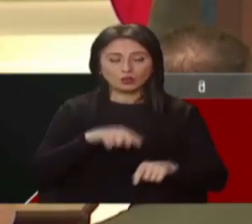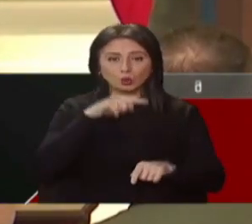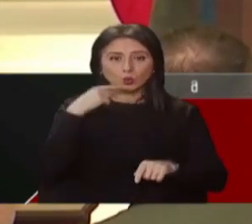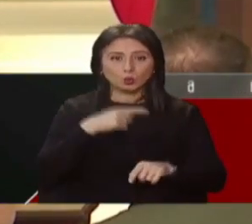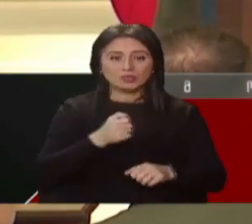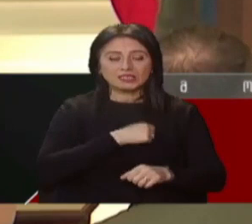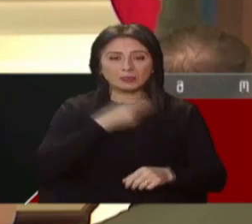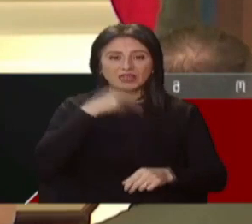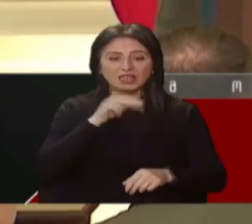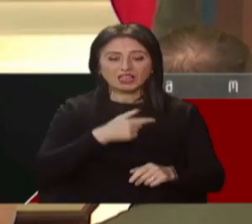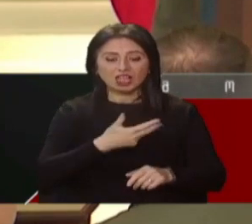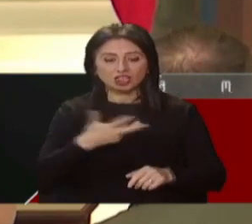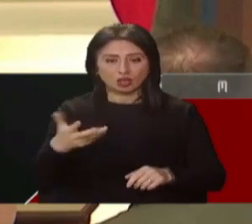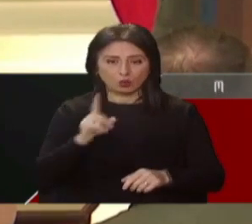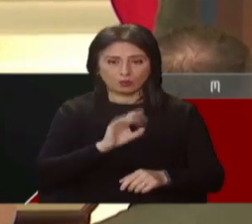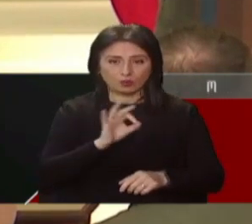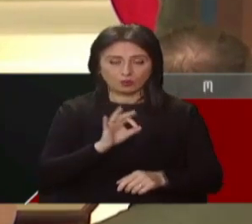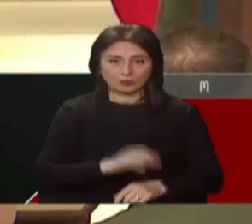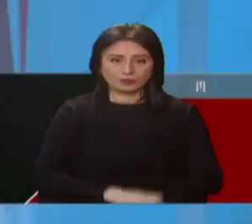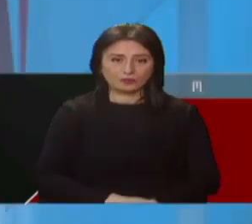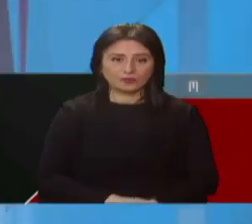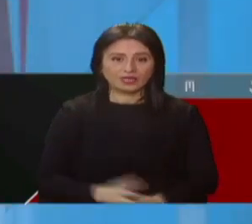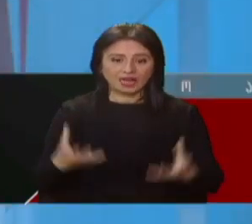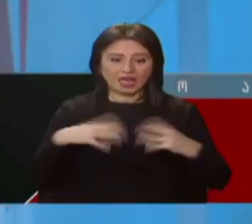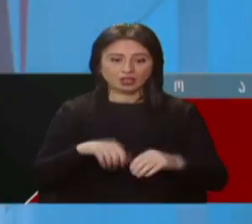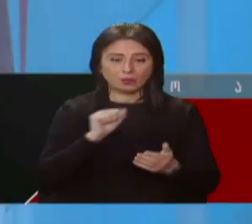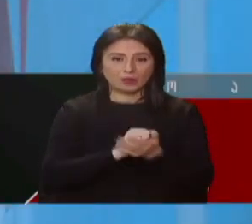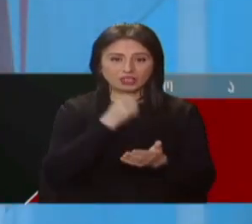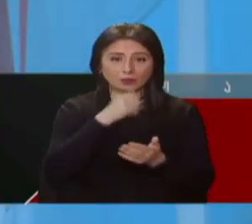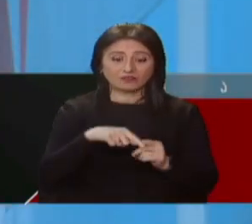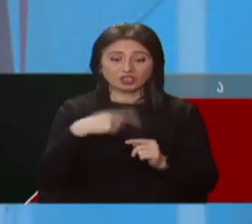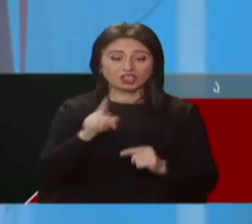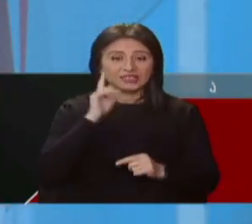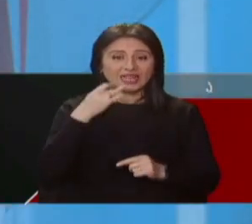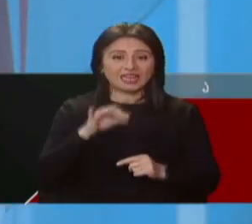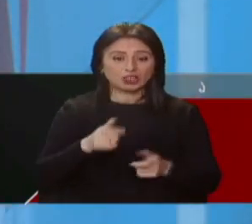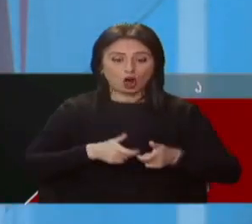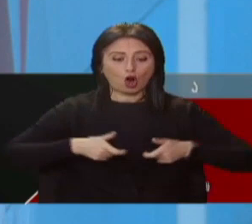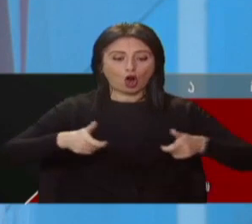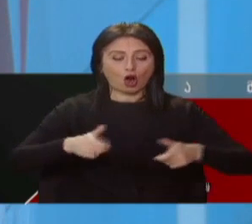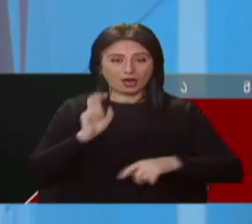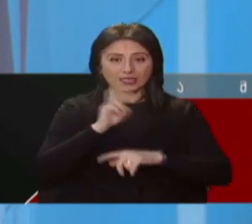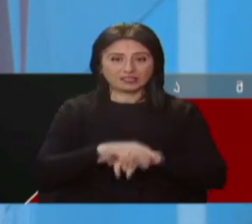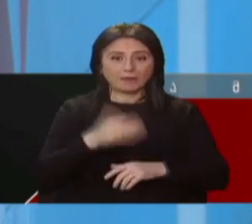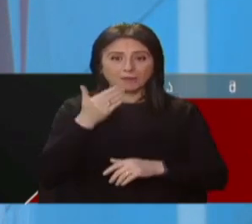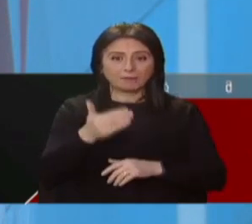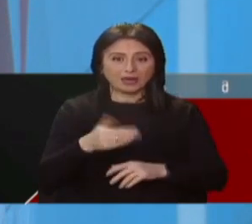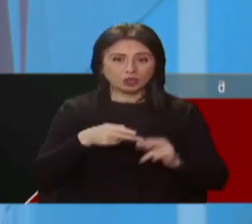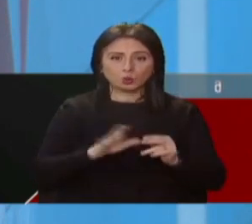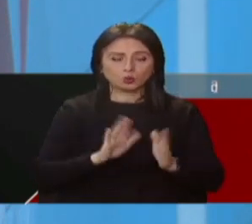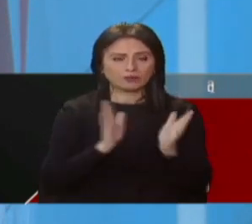რუსული სამხედრო დანაშაულების გამო. ერთობლივი პრესკონფერენციის შემდეგ ზელენსკი კონგრესში მივიდა, სადაც მას